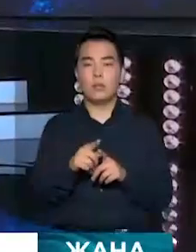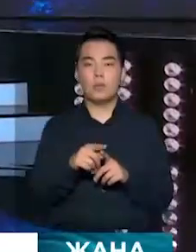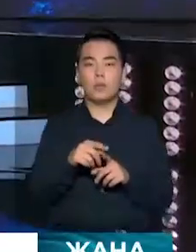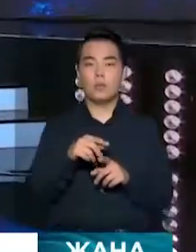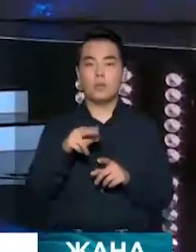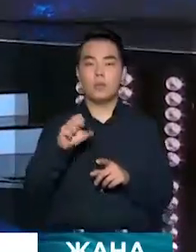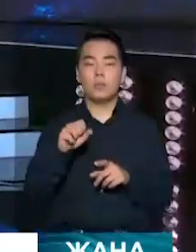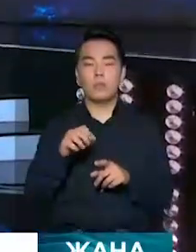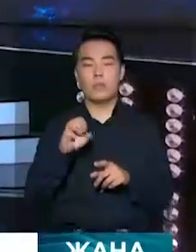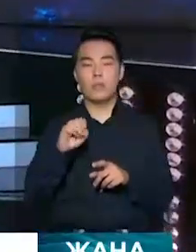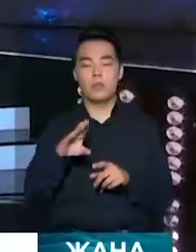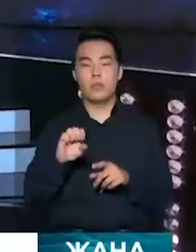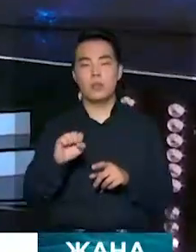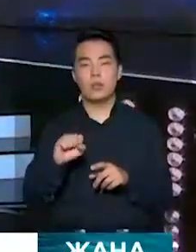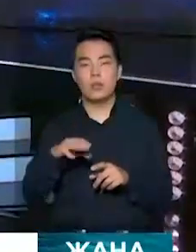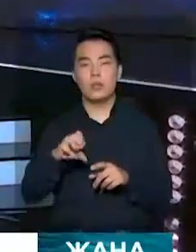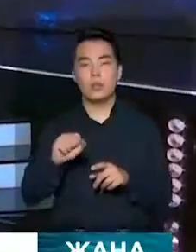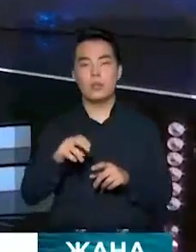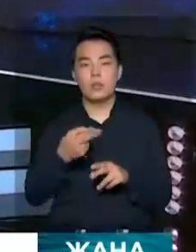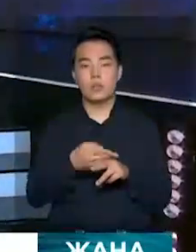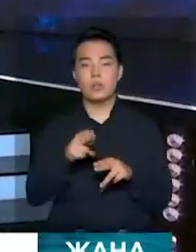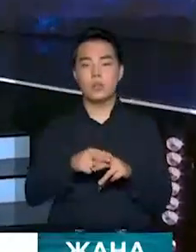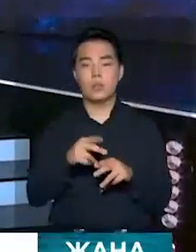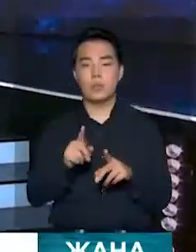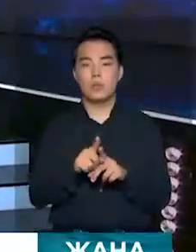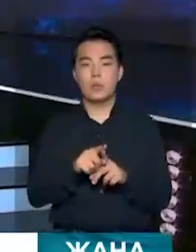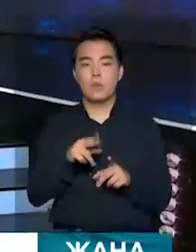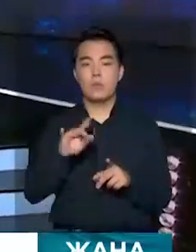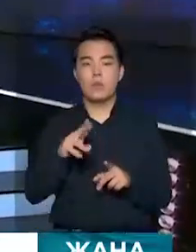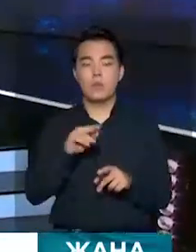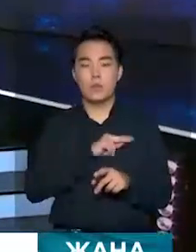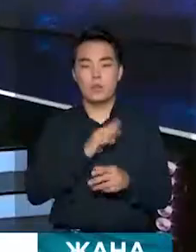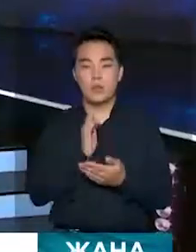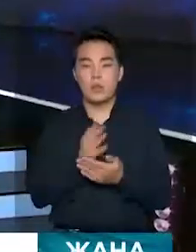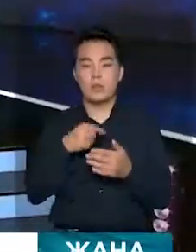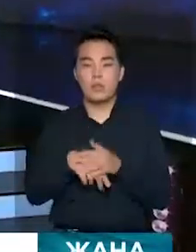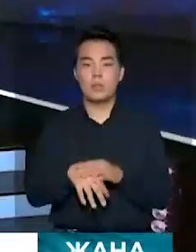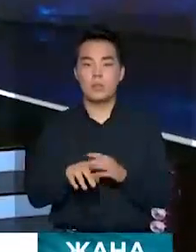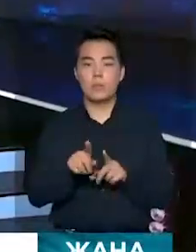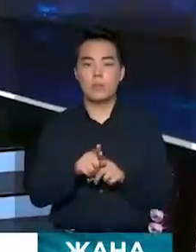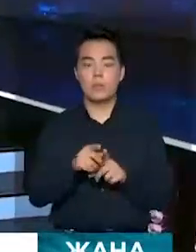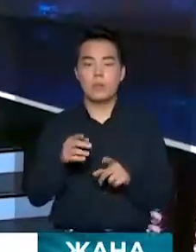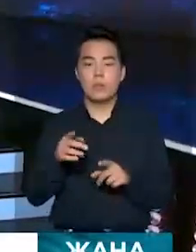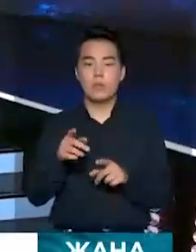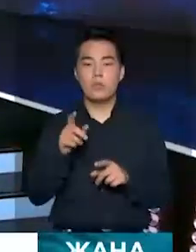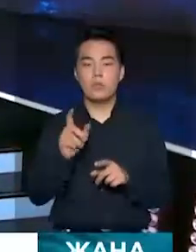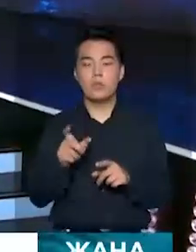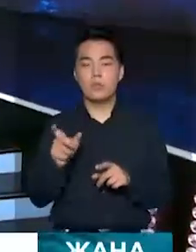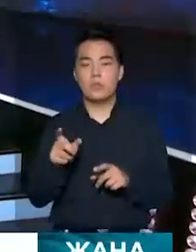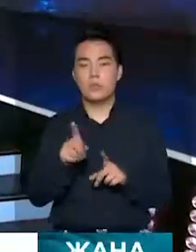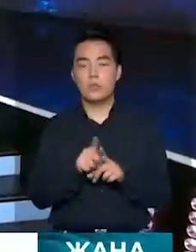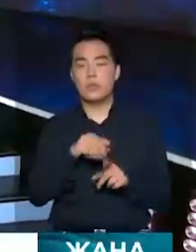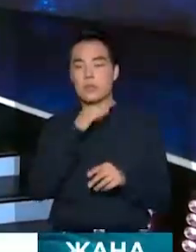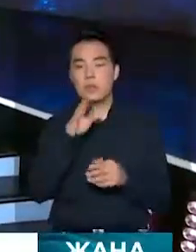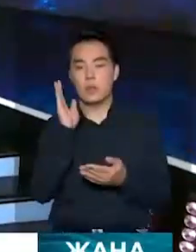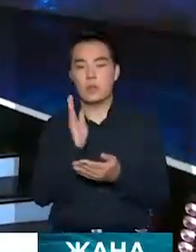бар. Соның балық ауруларын емдейтін адамдардың сол тапшылық болып отыр. Ол себептен